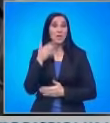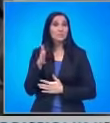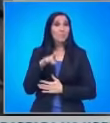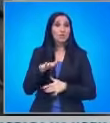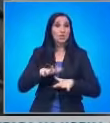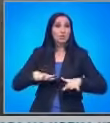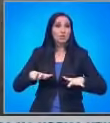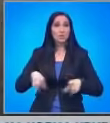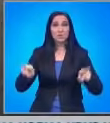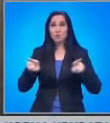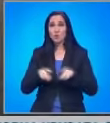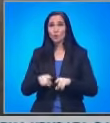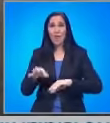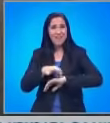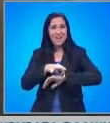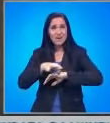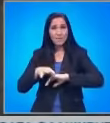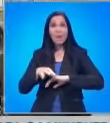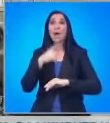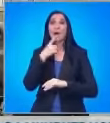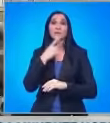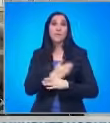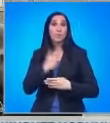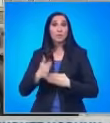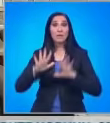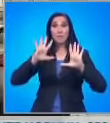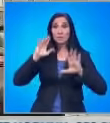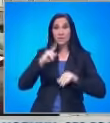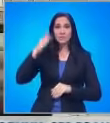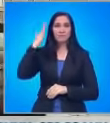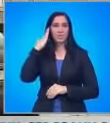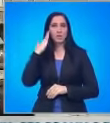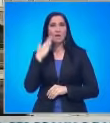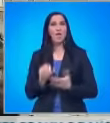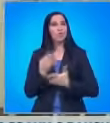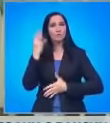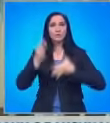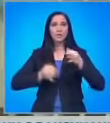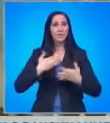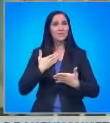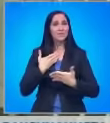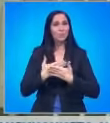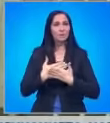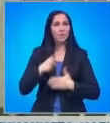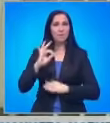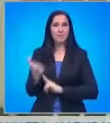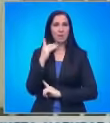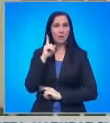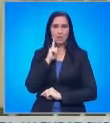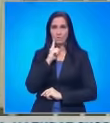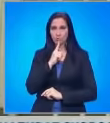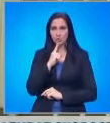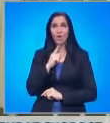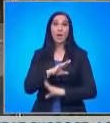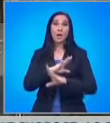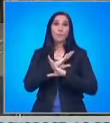обаче ситуацията също е на ръба. За последните 10 дни в страната новозаразените доближиха 50 000 души,